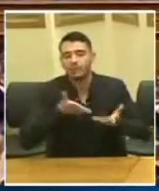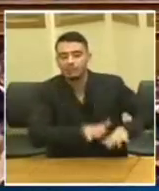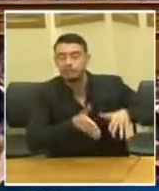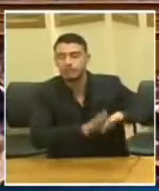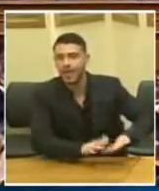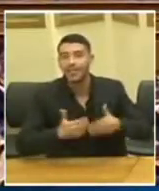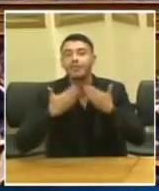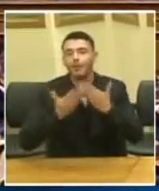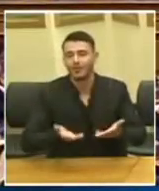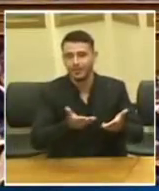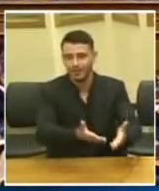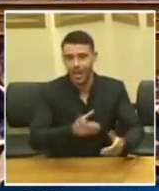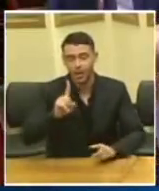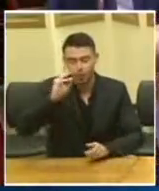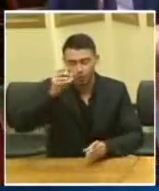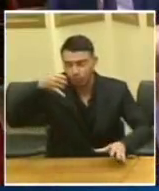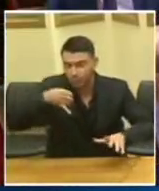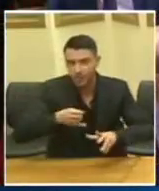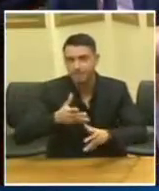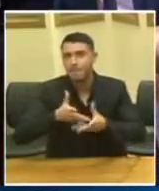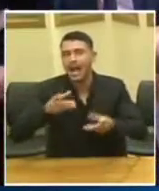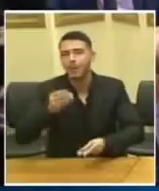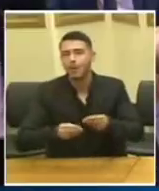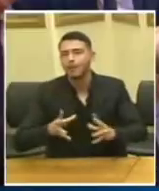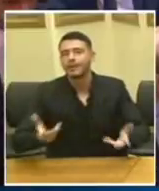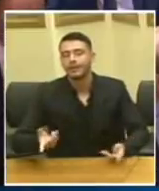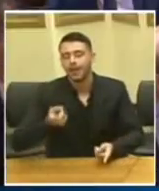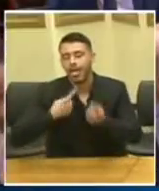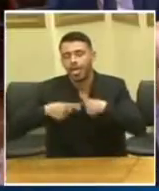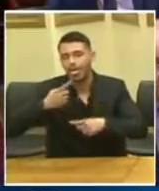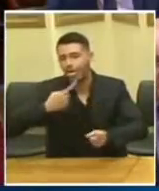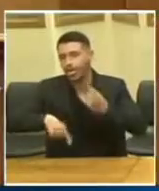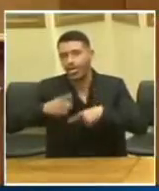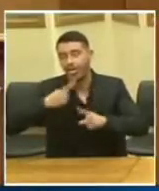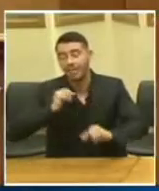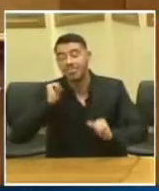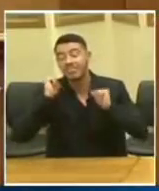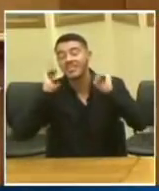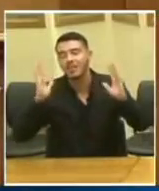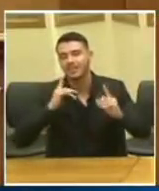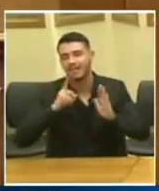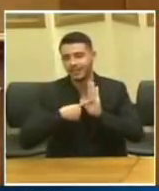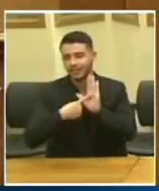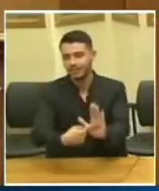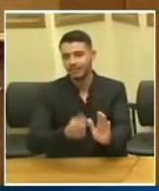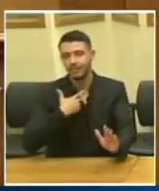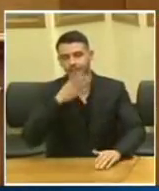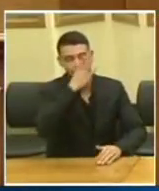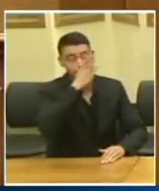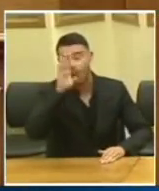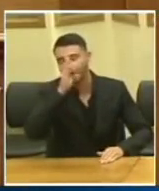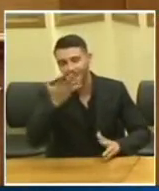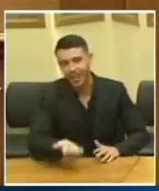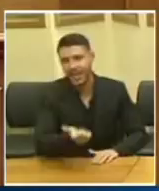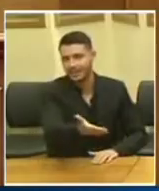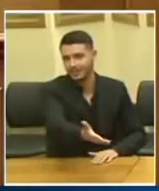το μεγάλο σας πρόβλημα είναι ότι υποκρίνεστε, ότι δεν τα πιστεύετε αυτά που λέτε. Και αυτό δεν μπορεί να κρυφτεί.